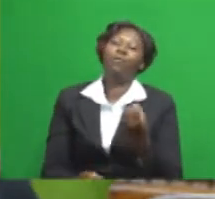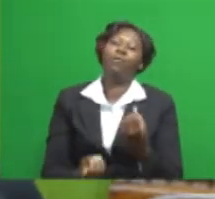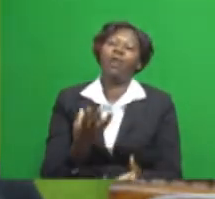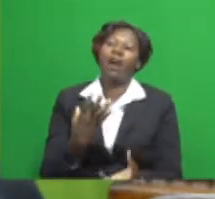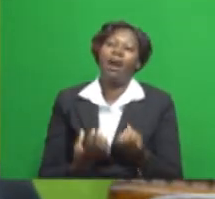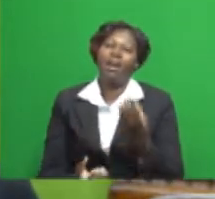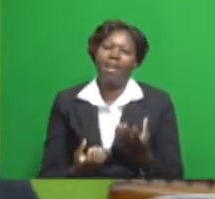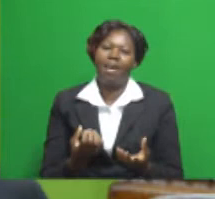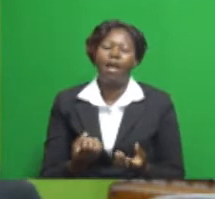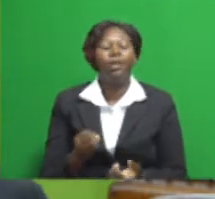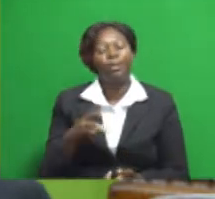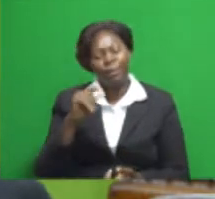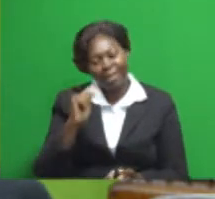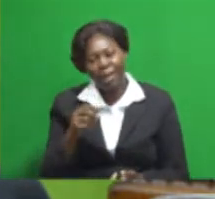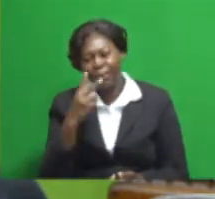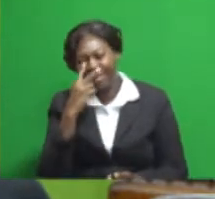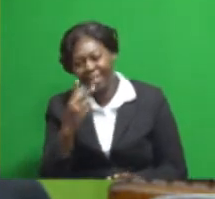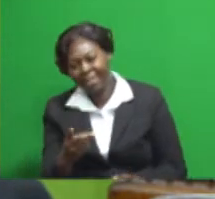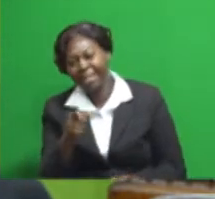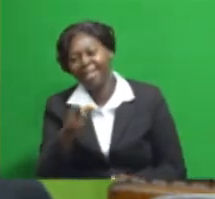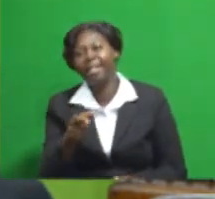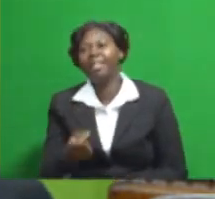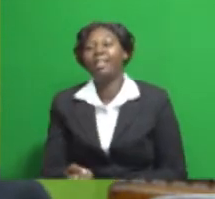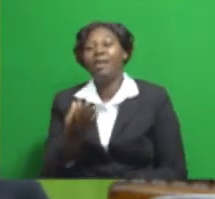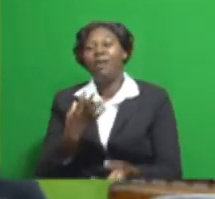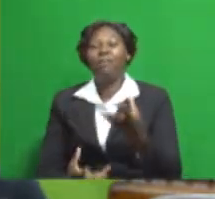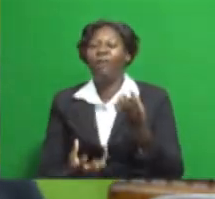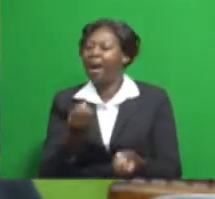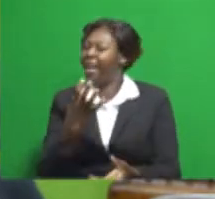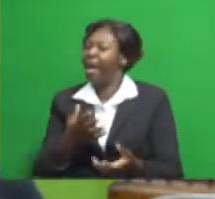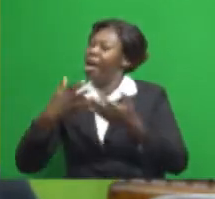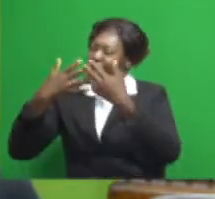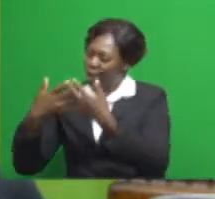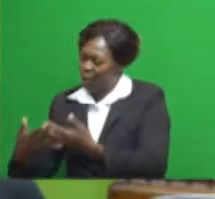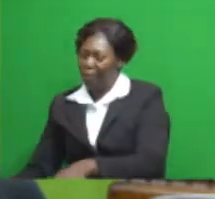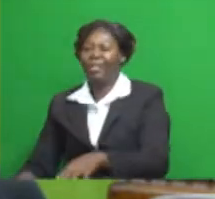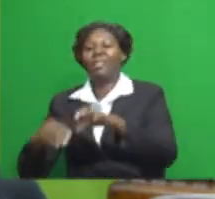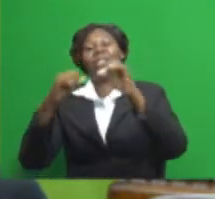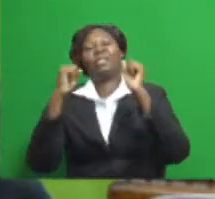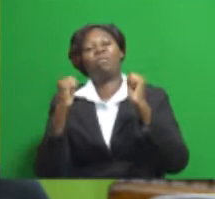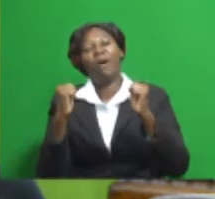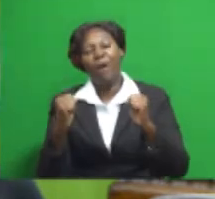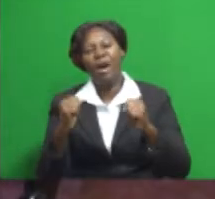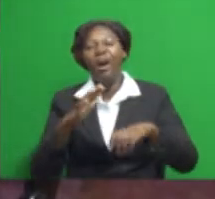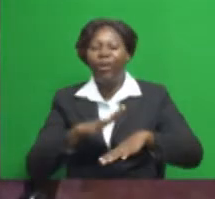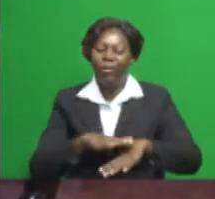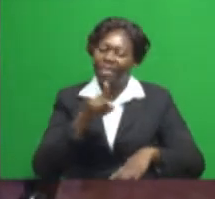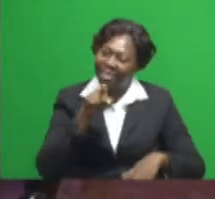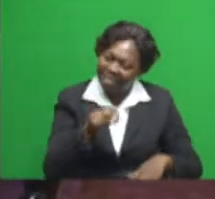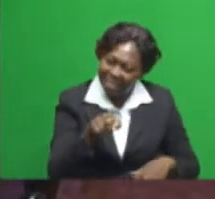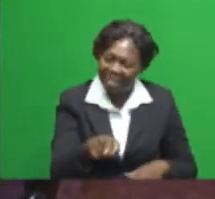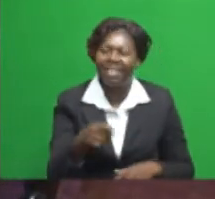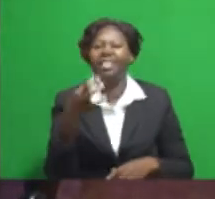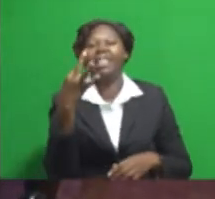yeah. Yeah, moto wakashaiwa simba pavari vateereri yeah. Hanzi vakatozoone kwachifamba pasta vakasununguka they were free